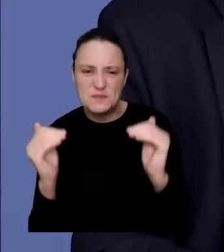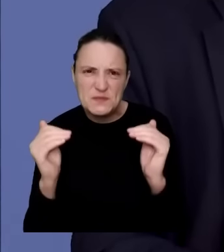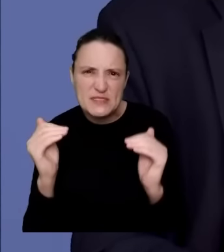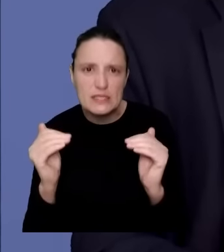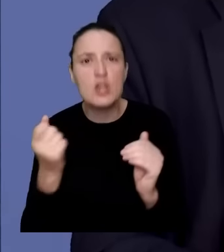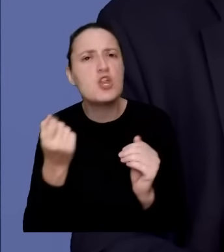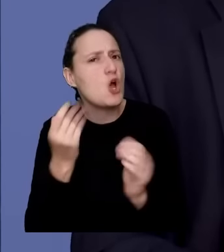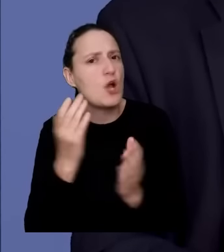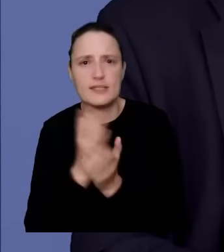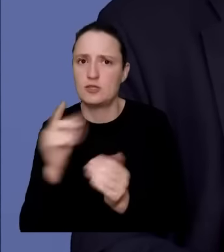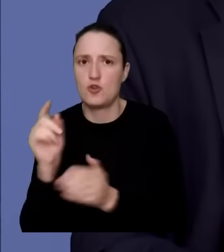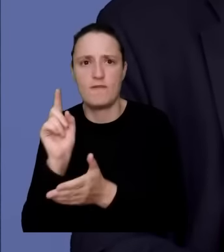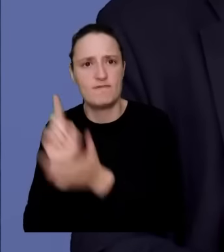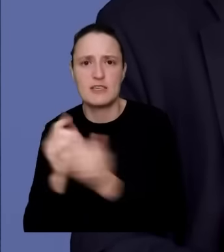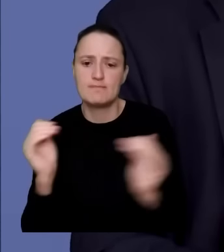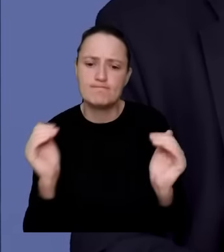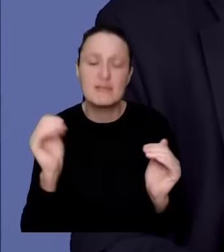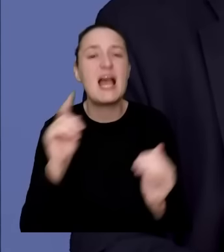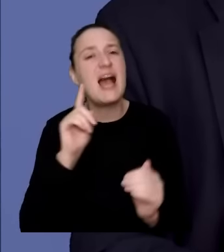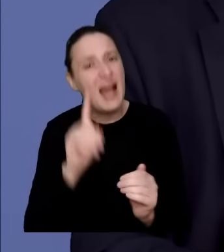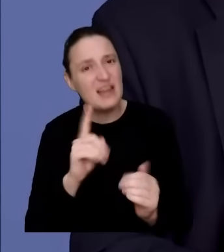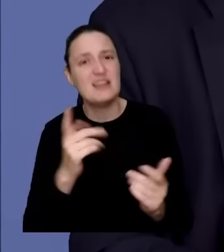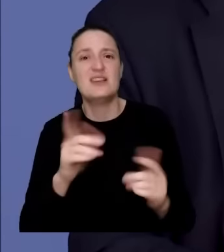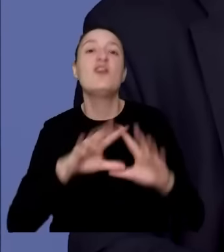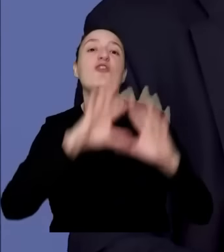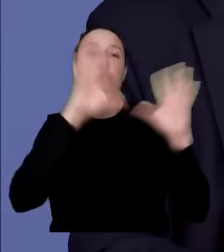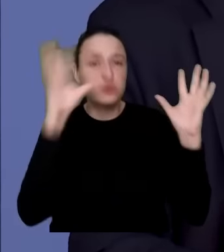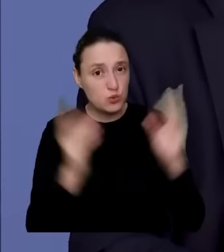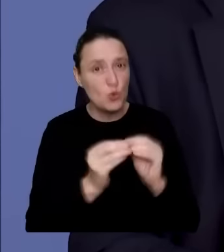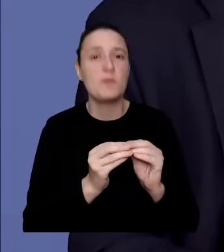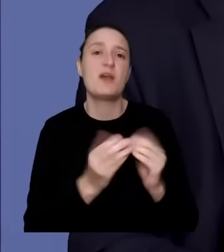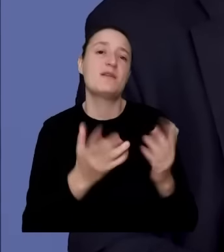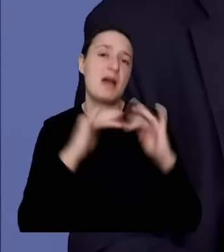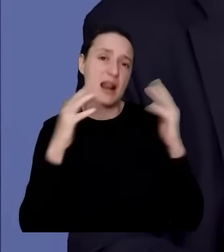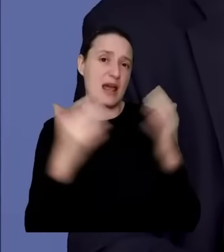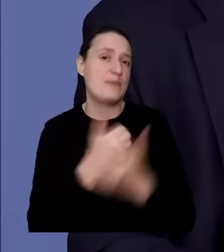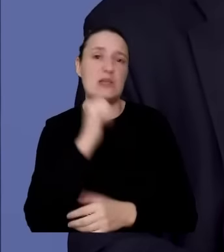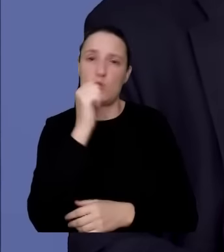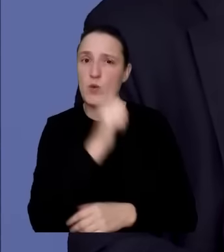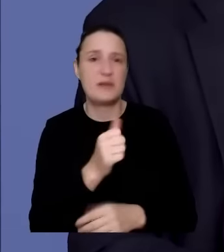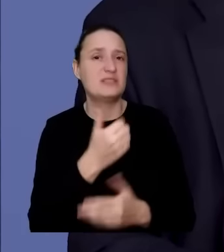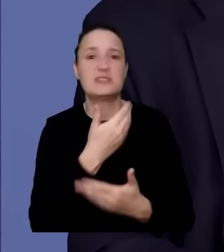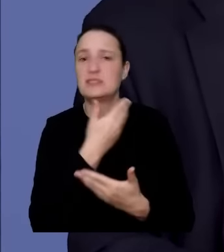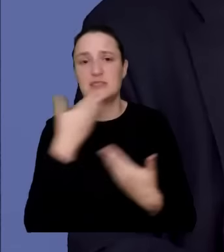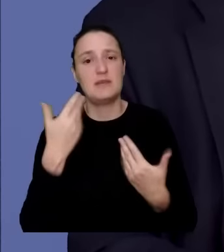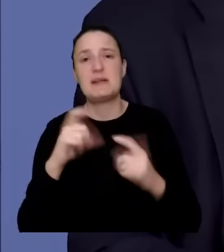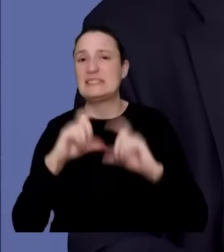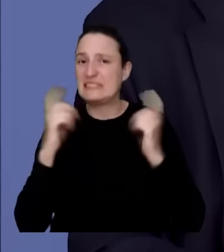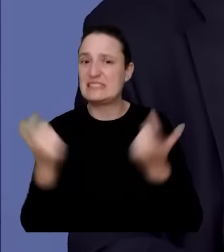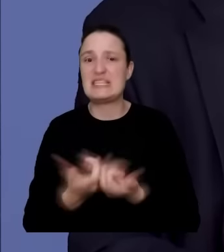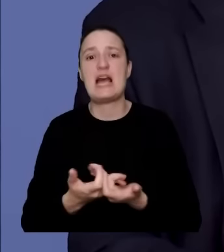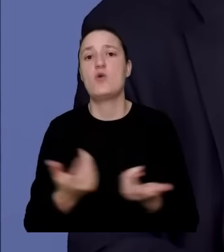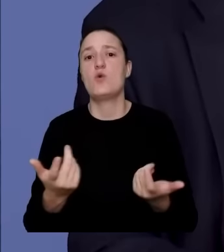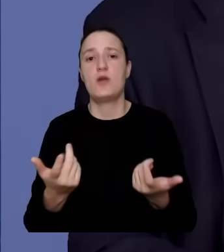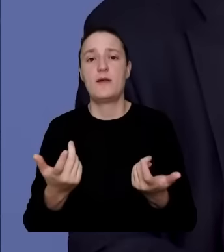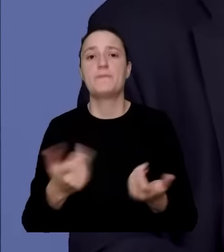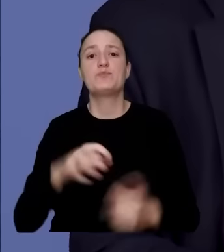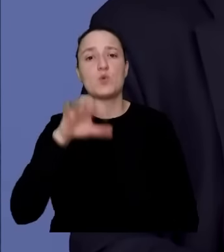naprawdę no ponieśliśmy tutaj pewnego rodzaju klęskę że nie udało nam się przekonać całości elektoratu szczególnie tego